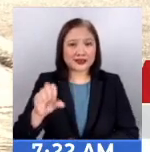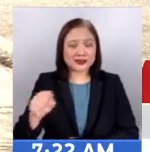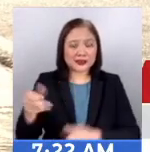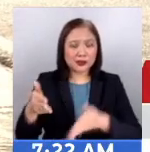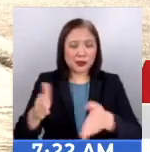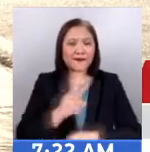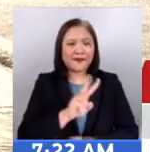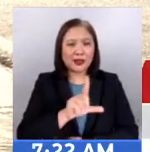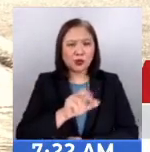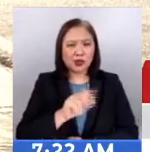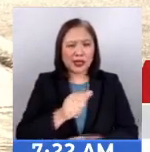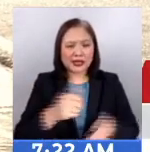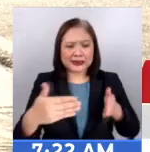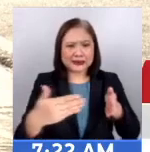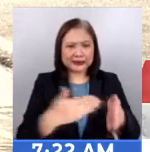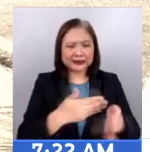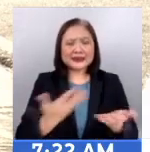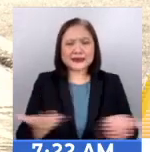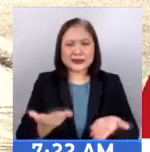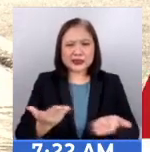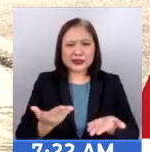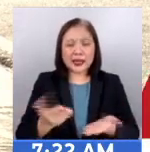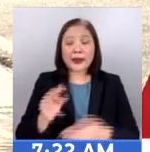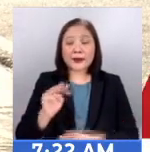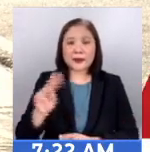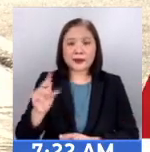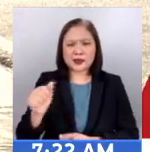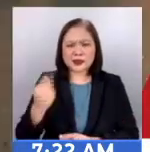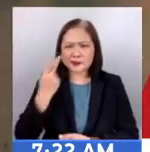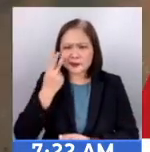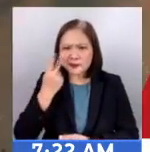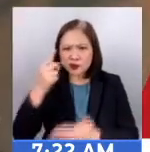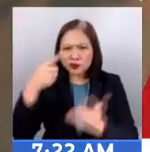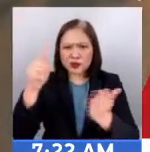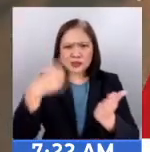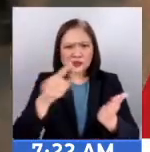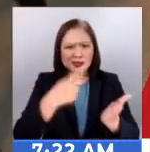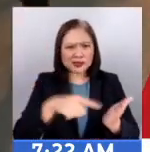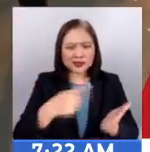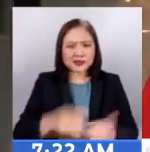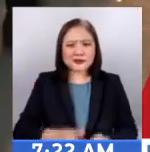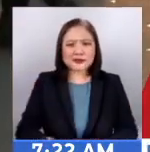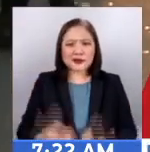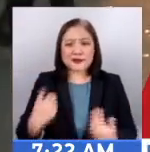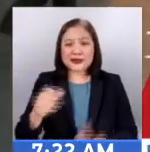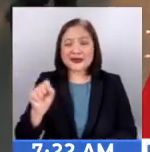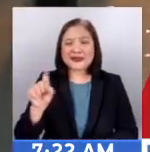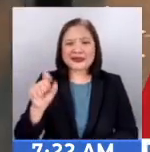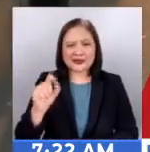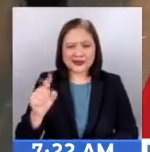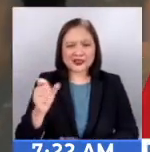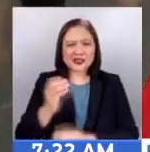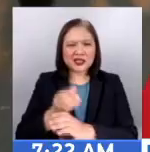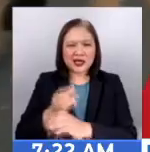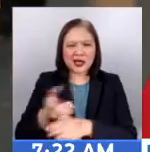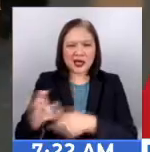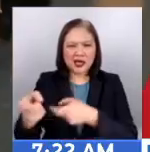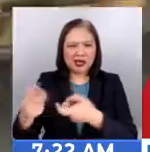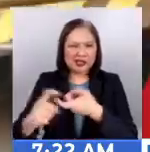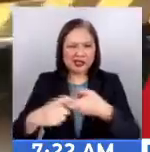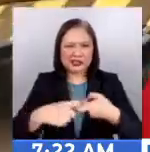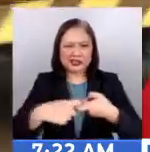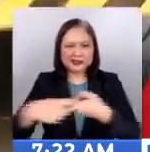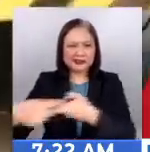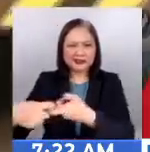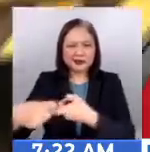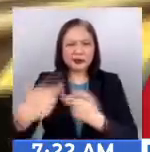ako ngayon, ang sinuyod ng MMDA ngayong umaga. Nasa 11 sasakyan nga ang nahatak ng MMDA New Task Force Special